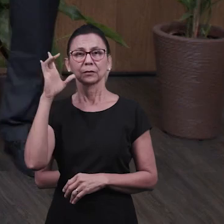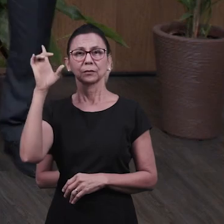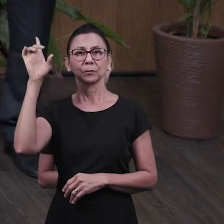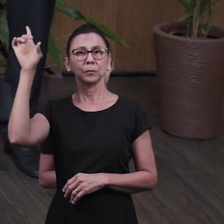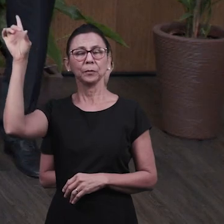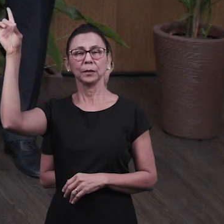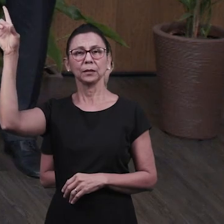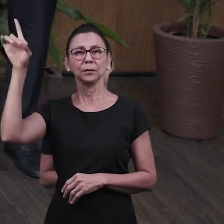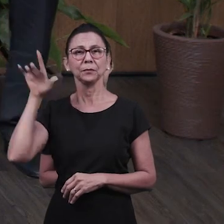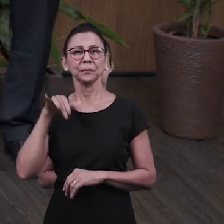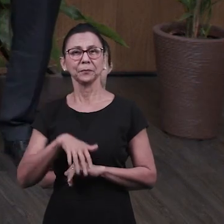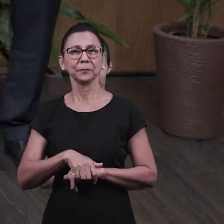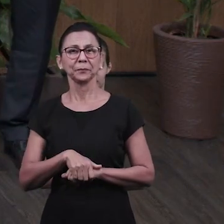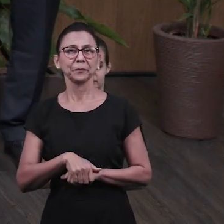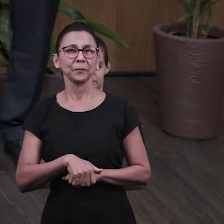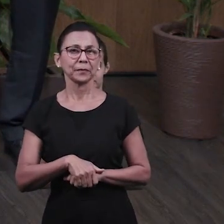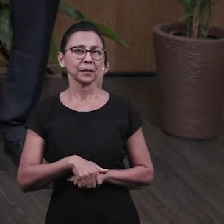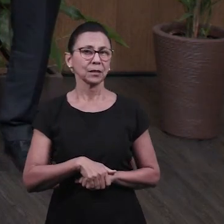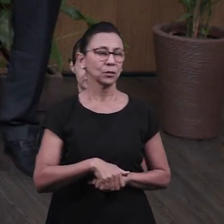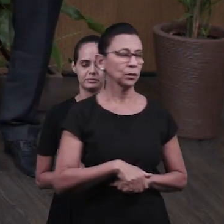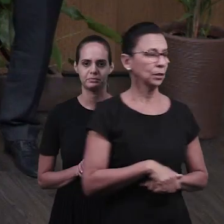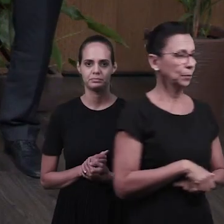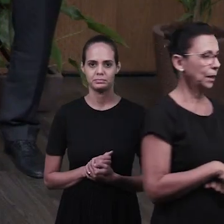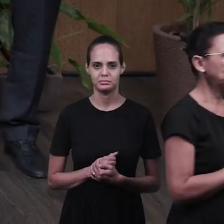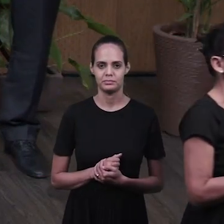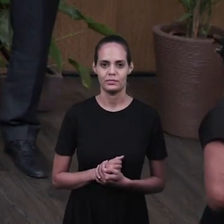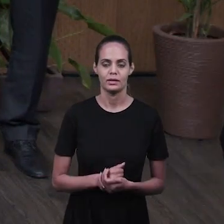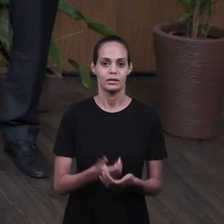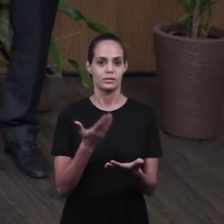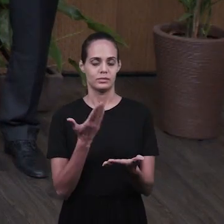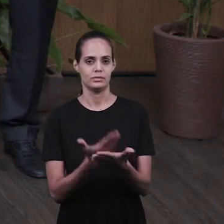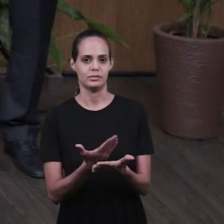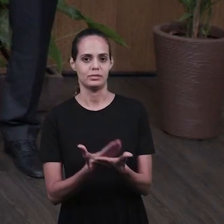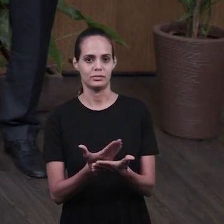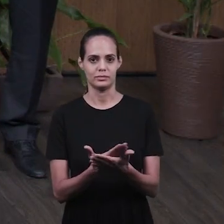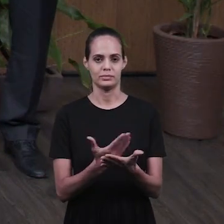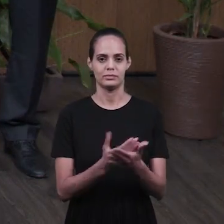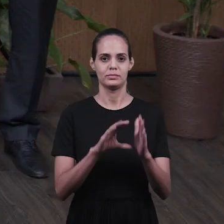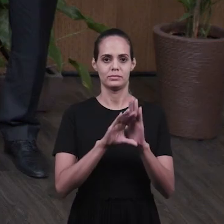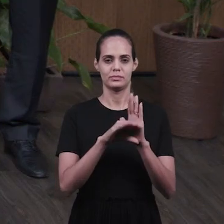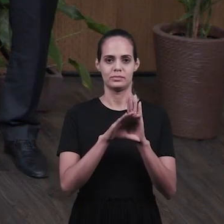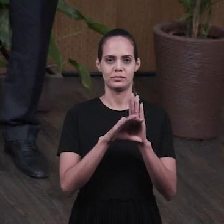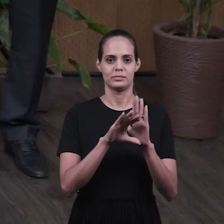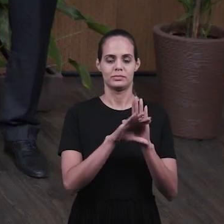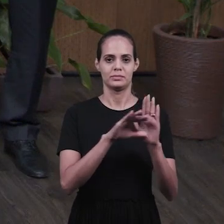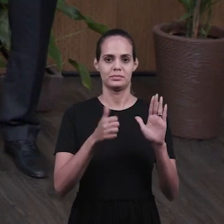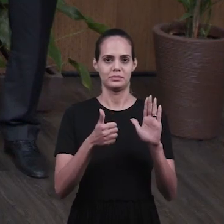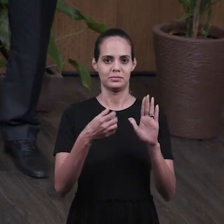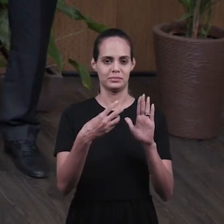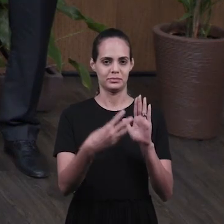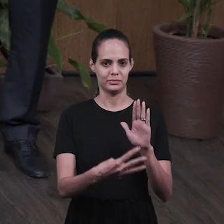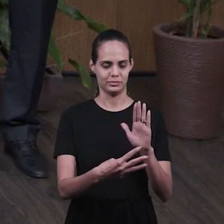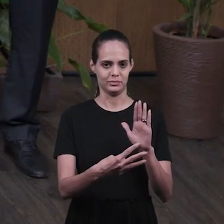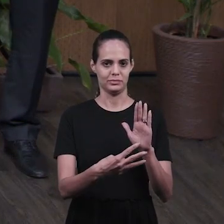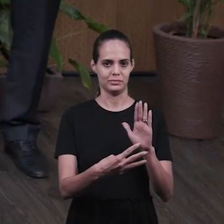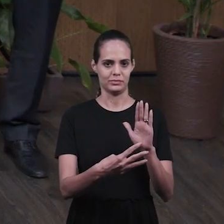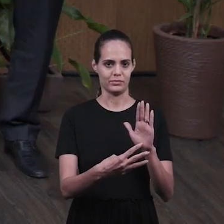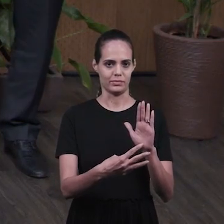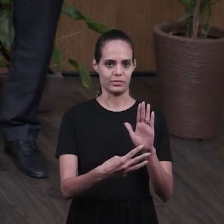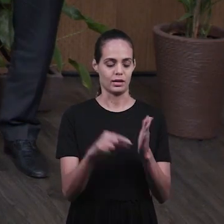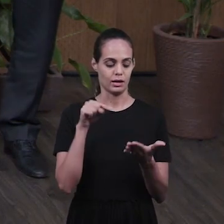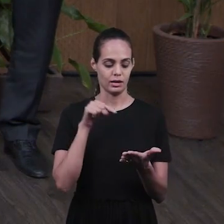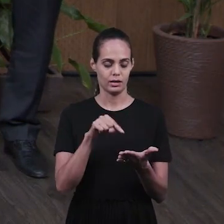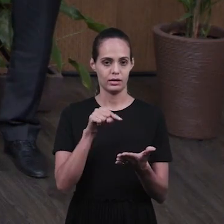Dieu. Quand nous étudions le chapitre 3 de Matthieu, 13 de Matthieu, et ces 7